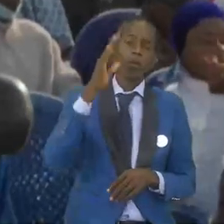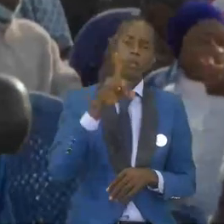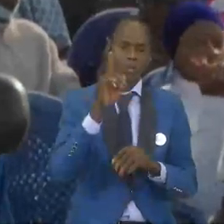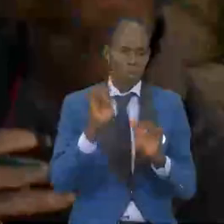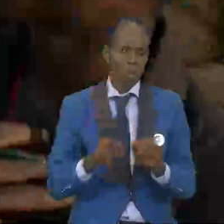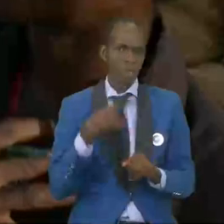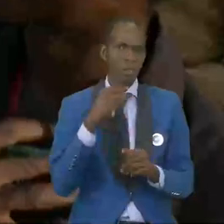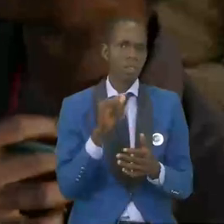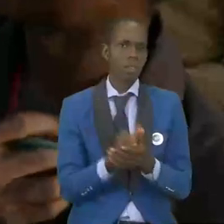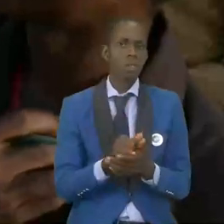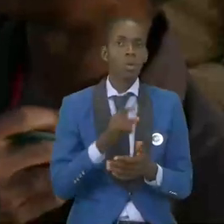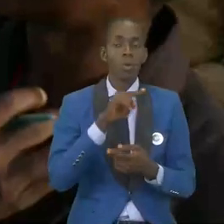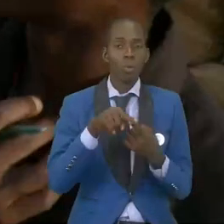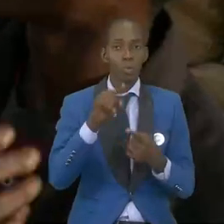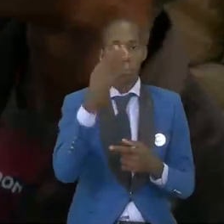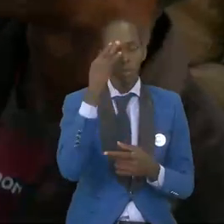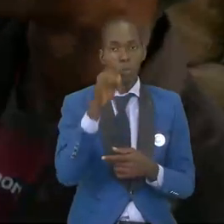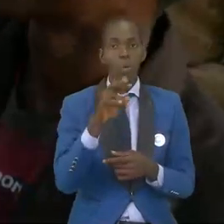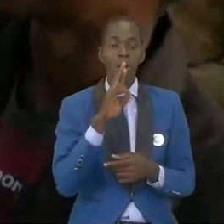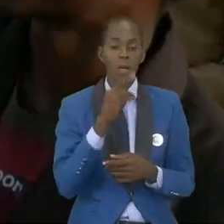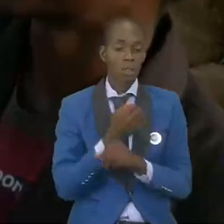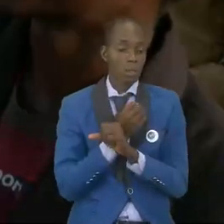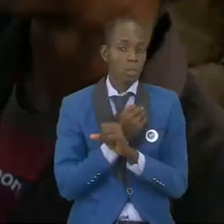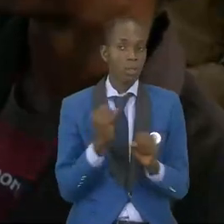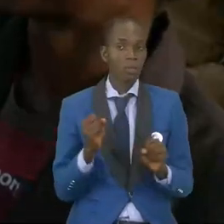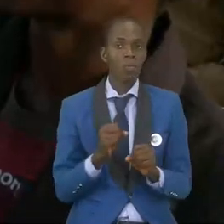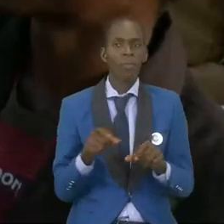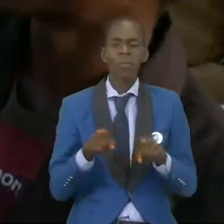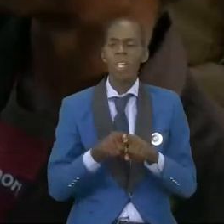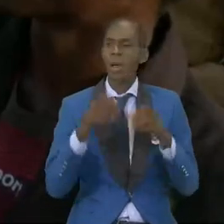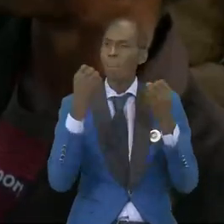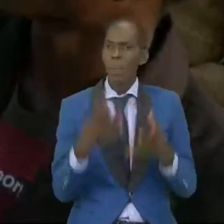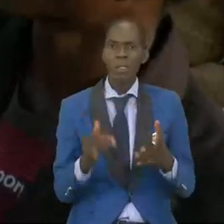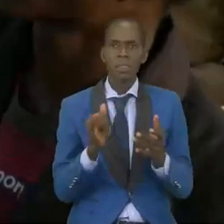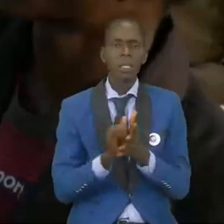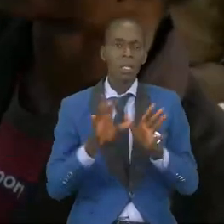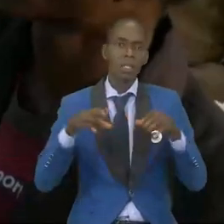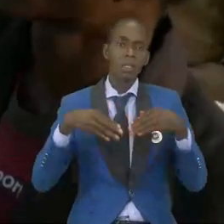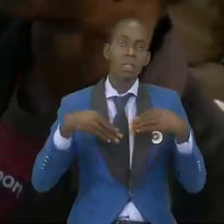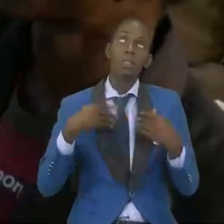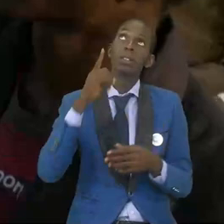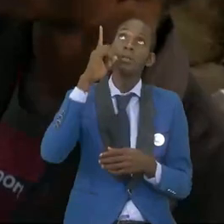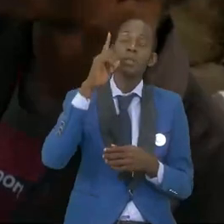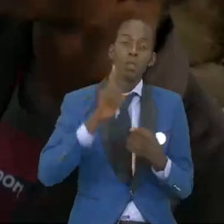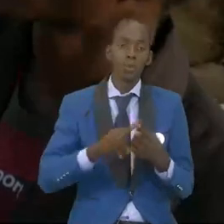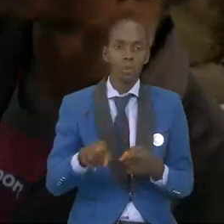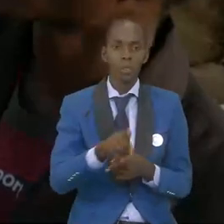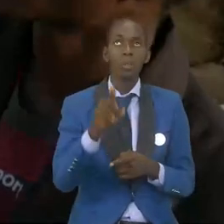dit, « Mon Dieu a envoyé. » Quand tu peux dire ça, quand tu sais que tu es né de nouveau,